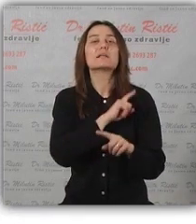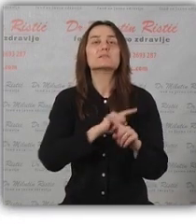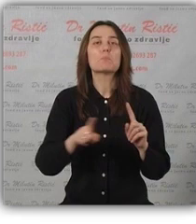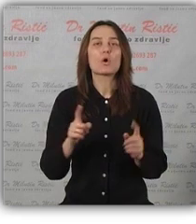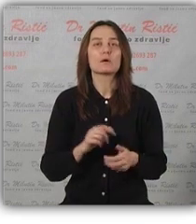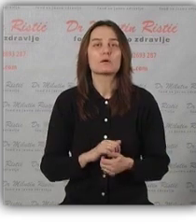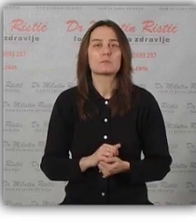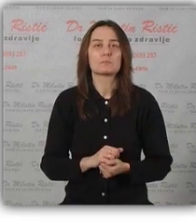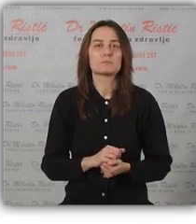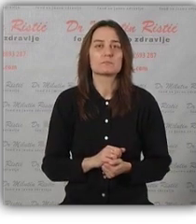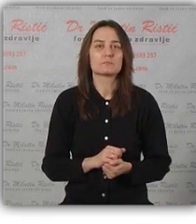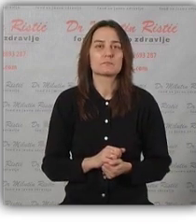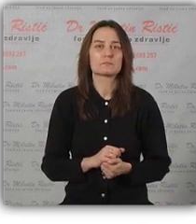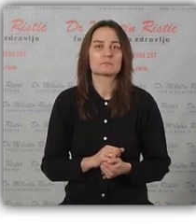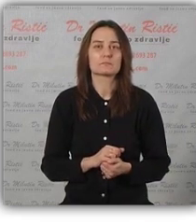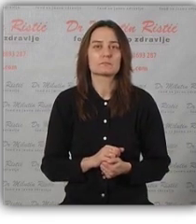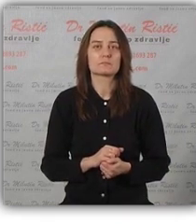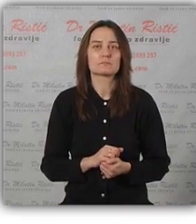stolica je zbog